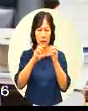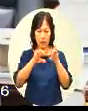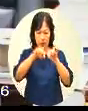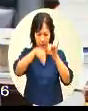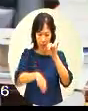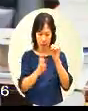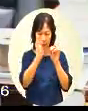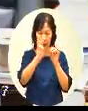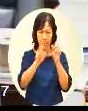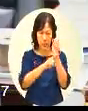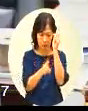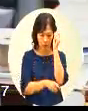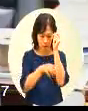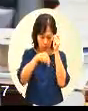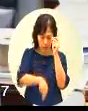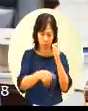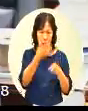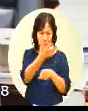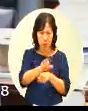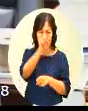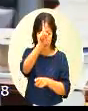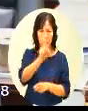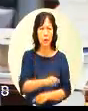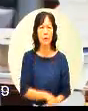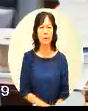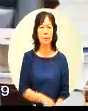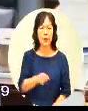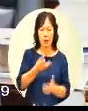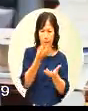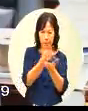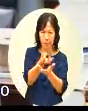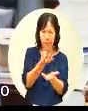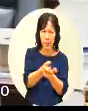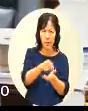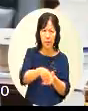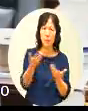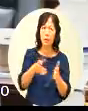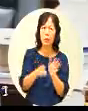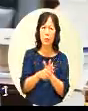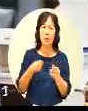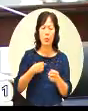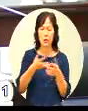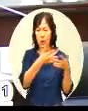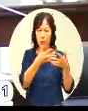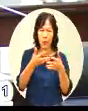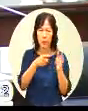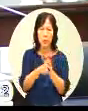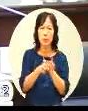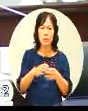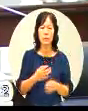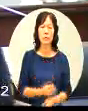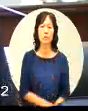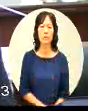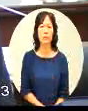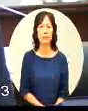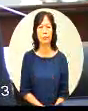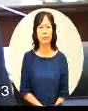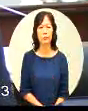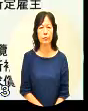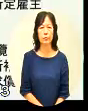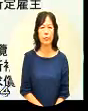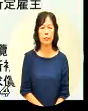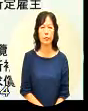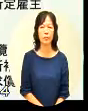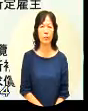因为一个公安事件死了一个人哈，那这样的一个赔偿事情，我在部门质询的时候，请下一张哈。其实